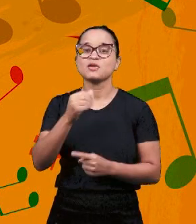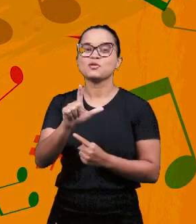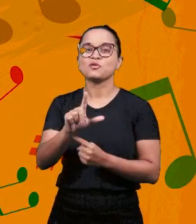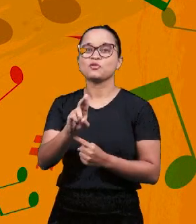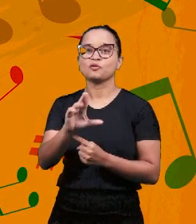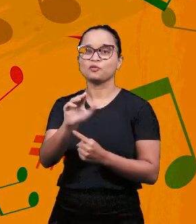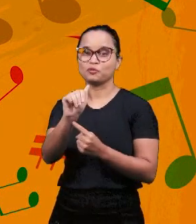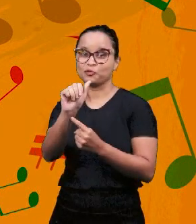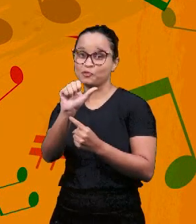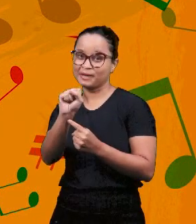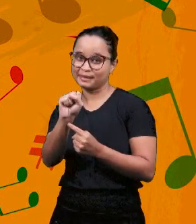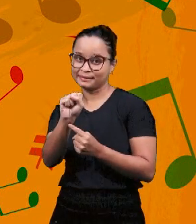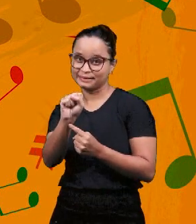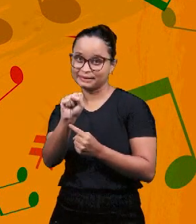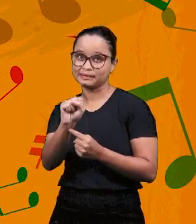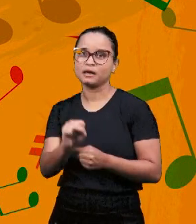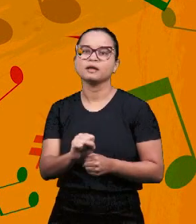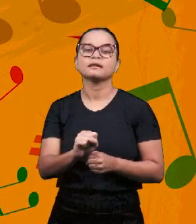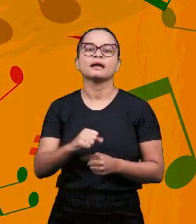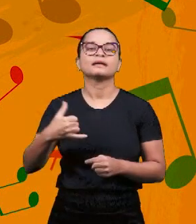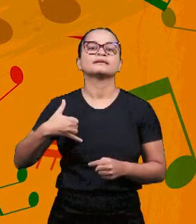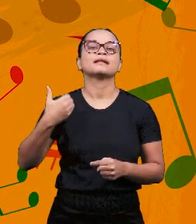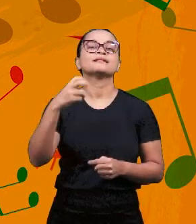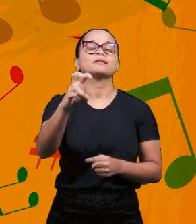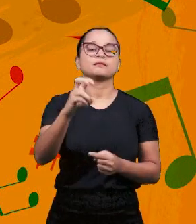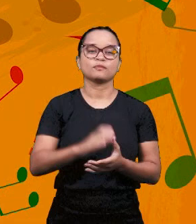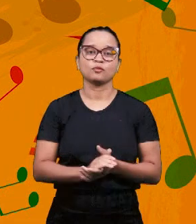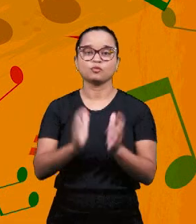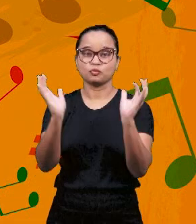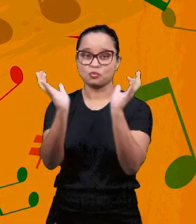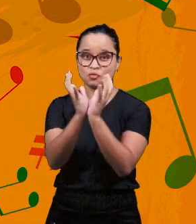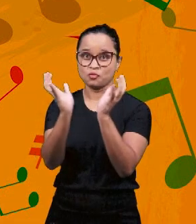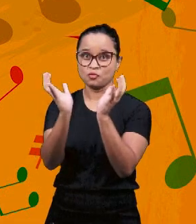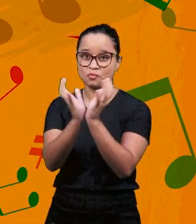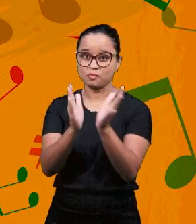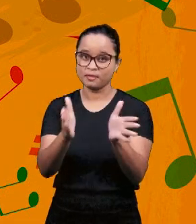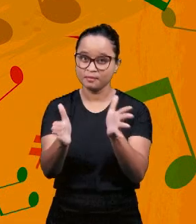Lucas Marcelino a 5 ans. Le groupe d'accessibilité.